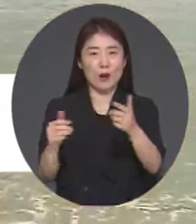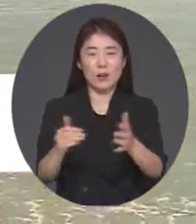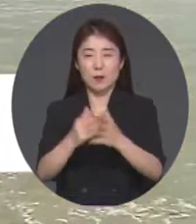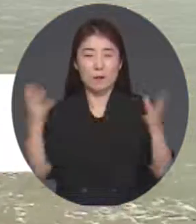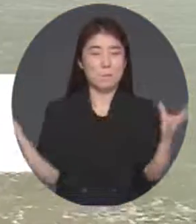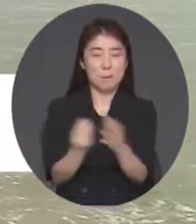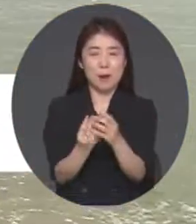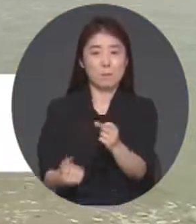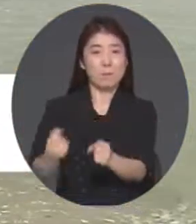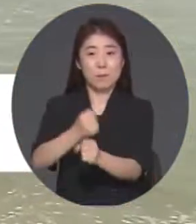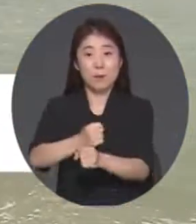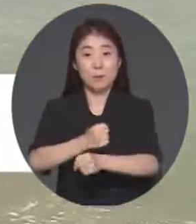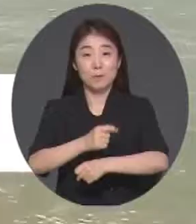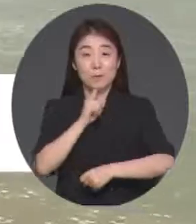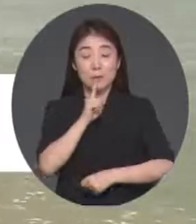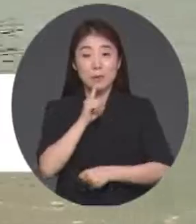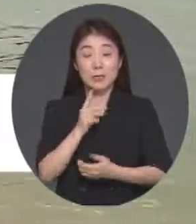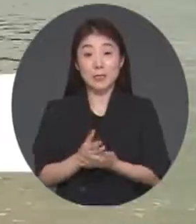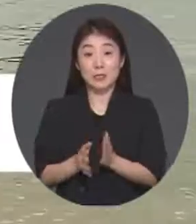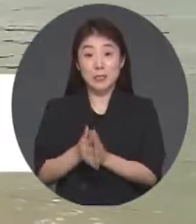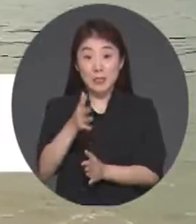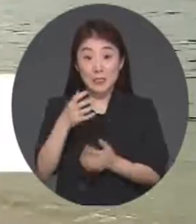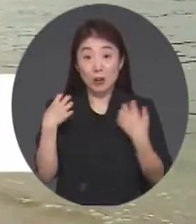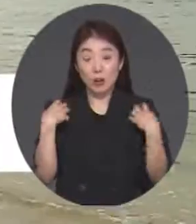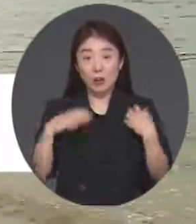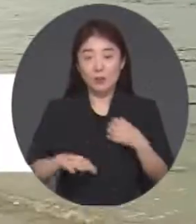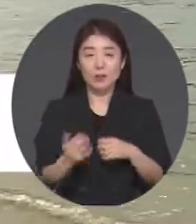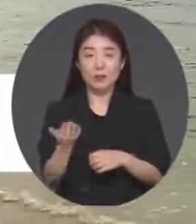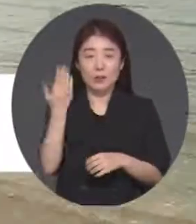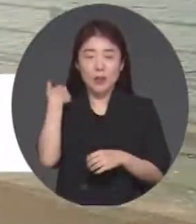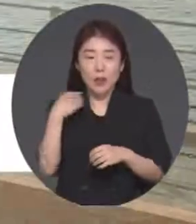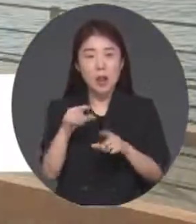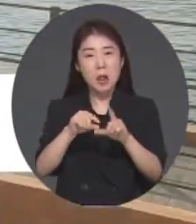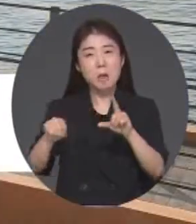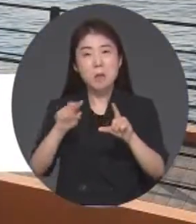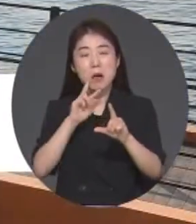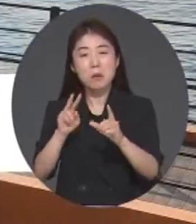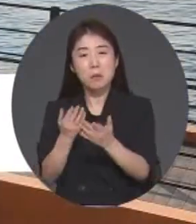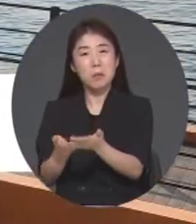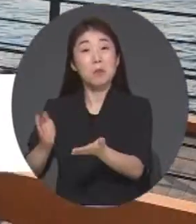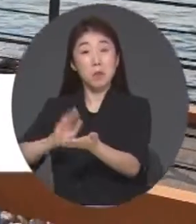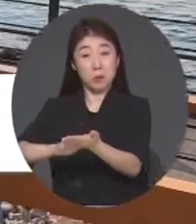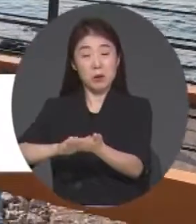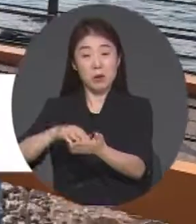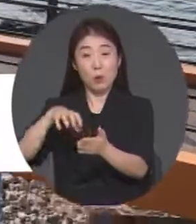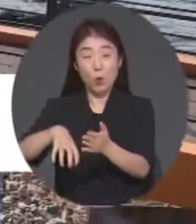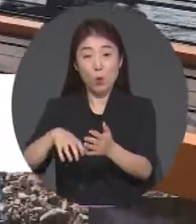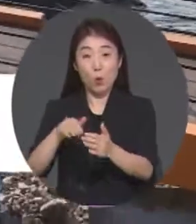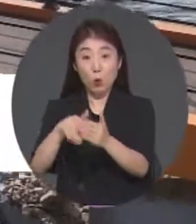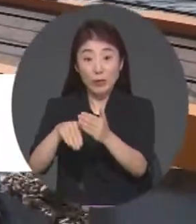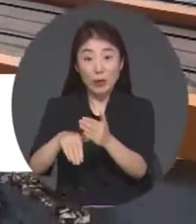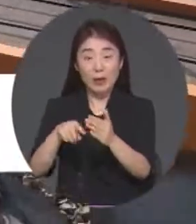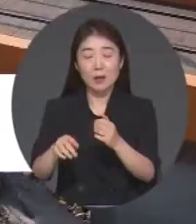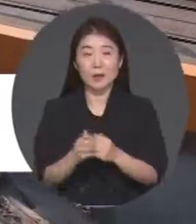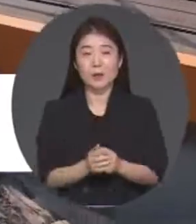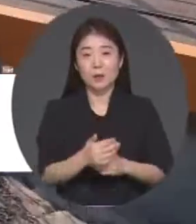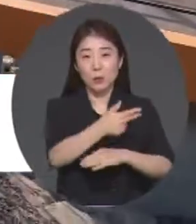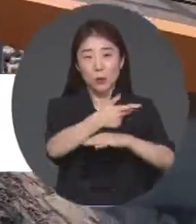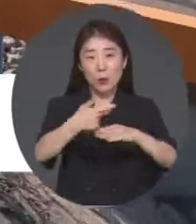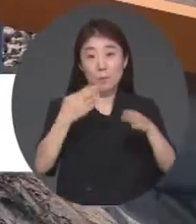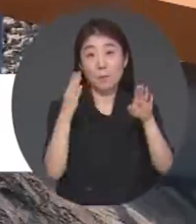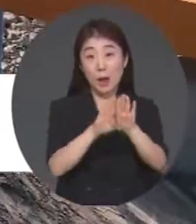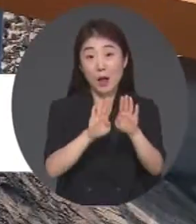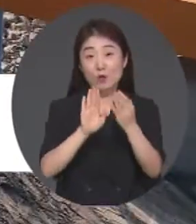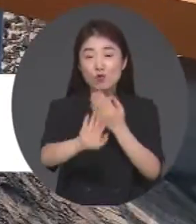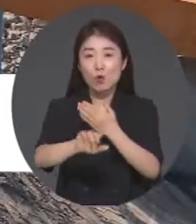완전히 복구됩니다. 사천시는 지난해 일부 구간만 복구한 해안산책로의 복원 공사를 해수욕장 폐장